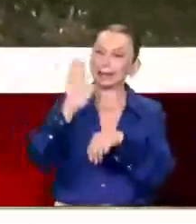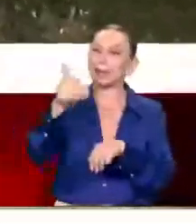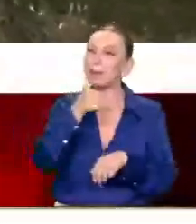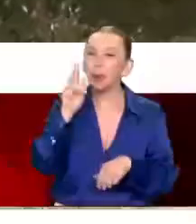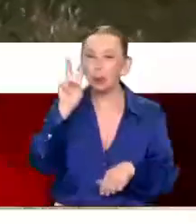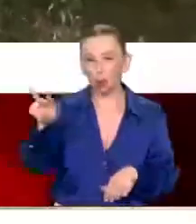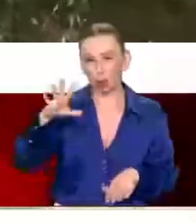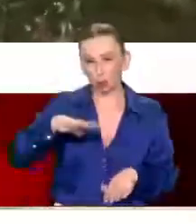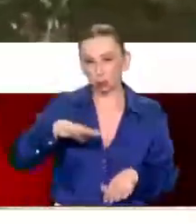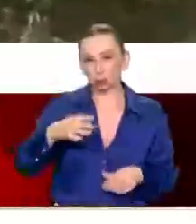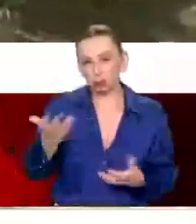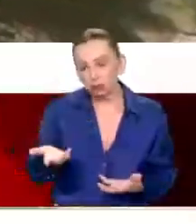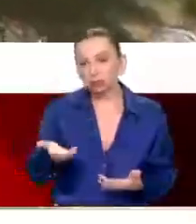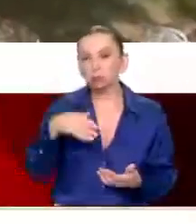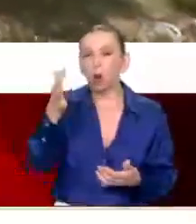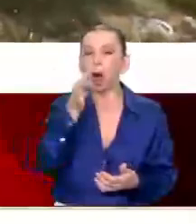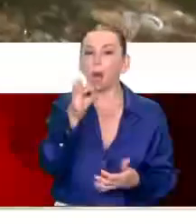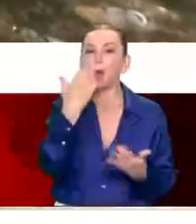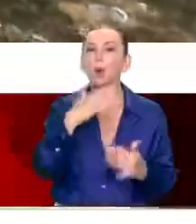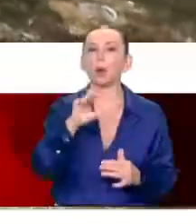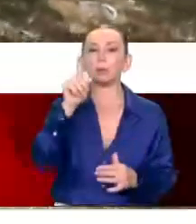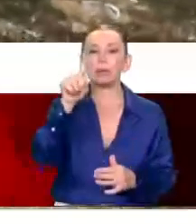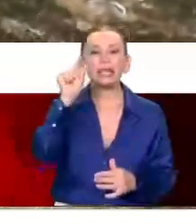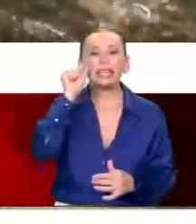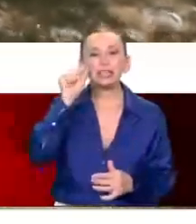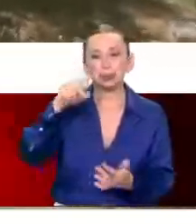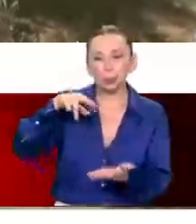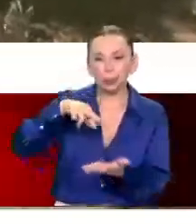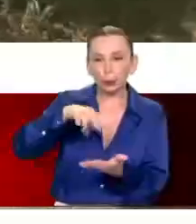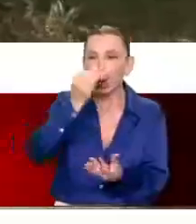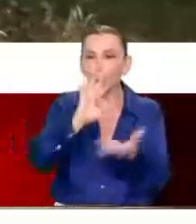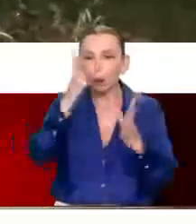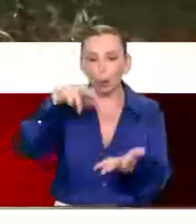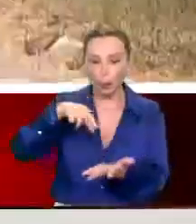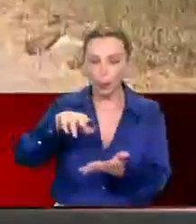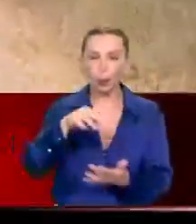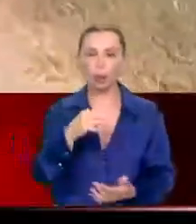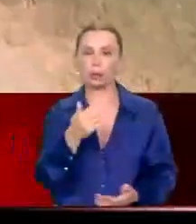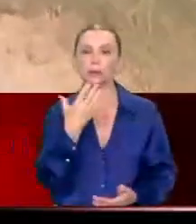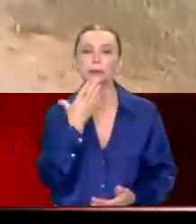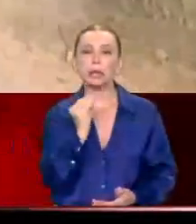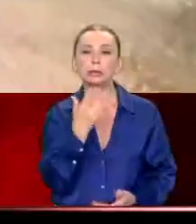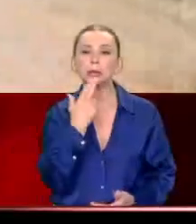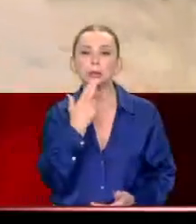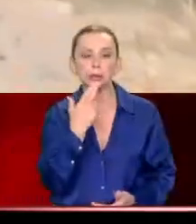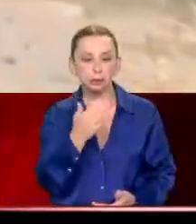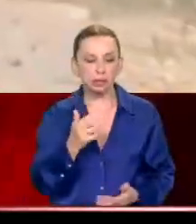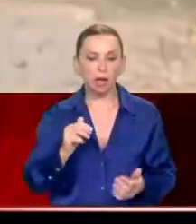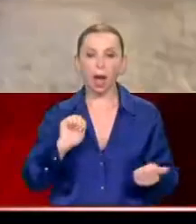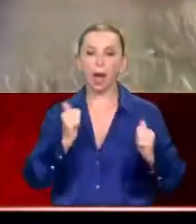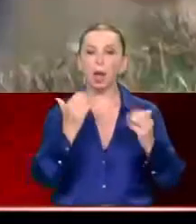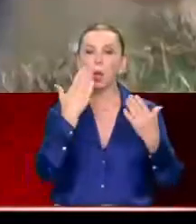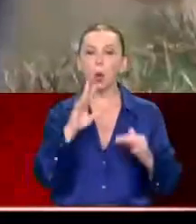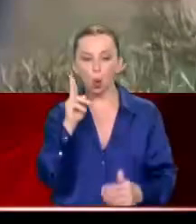alanda yürüyordu. Tam da o sırada yerde yatan hareketsiz bir genç kızı fark etti. Yanına yaklaştığında